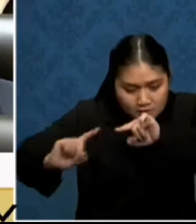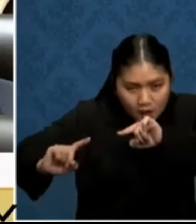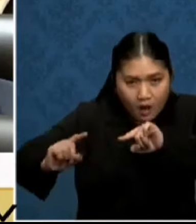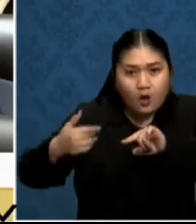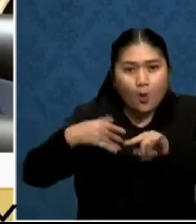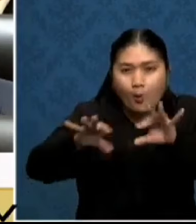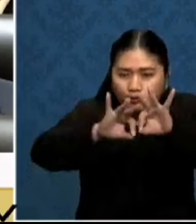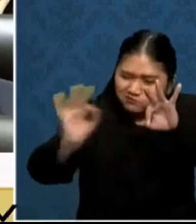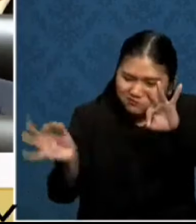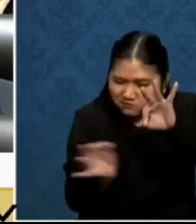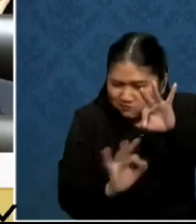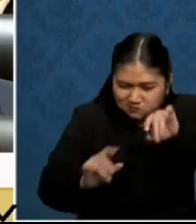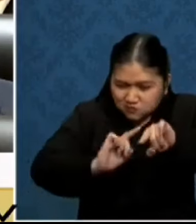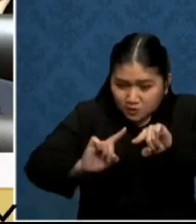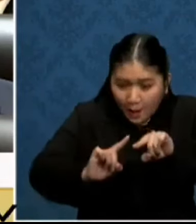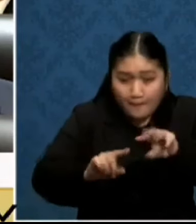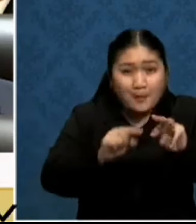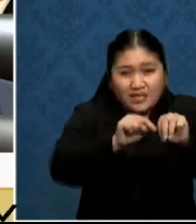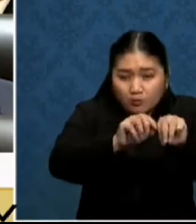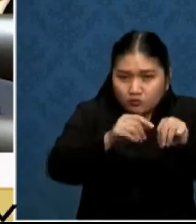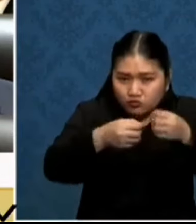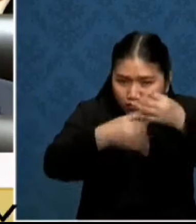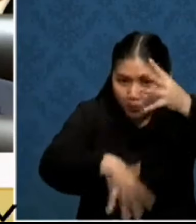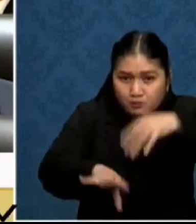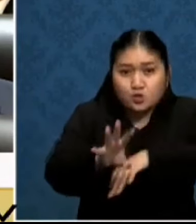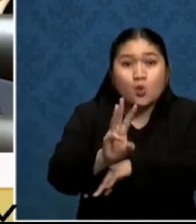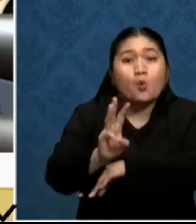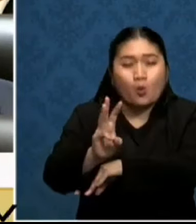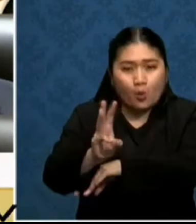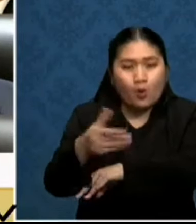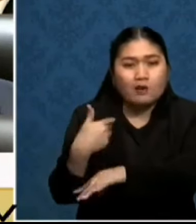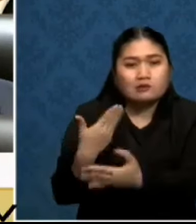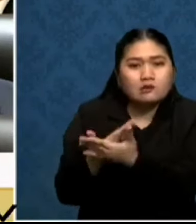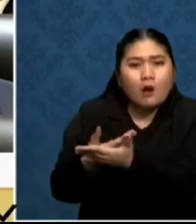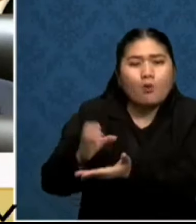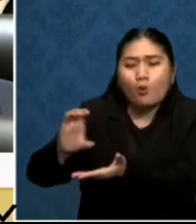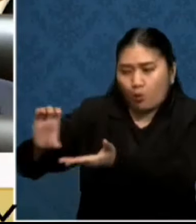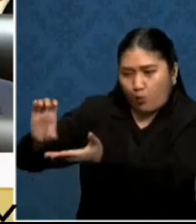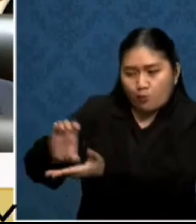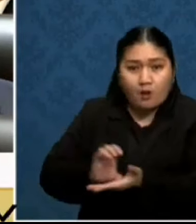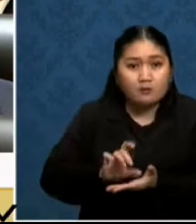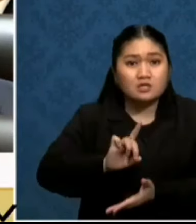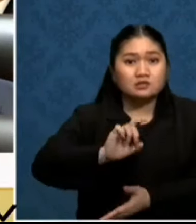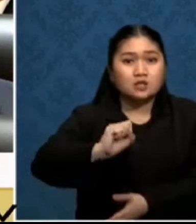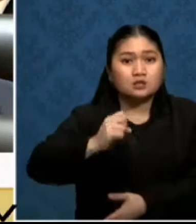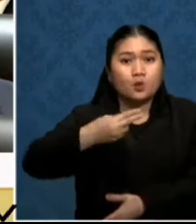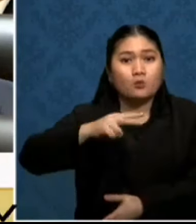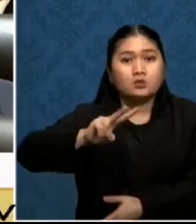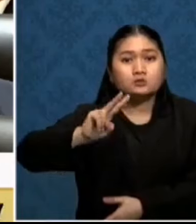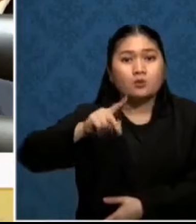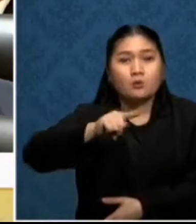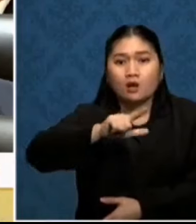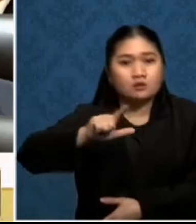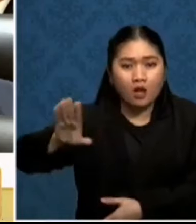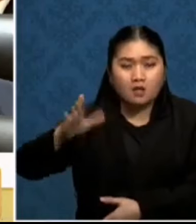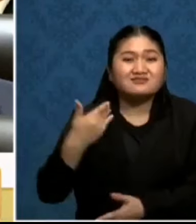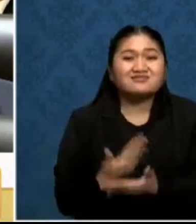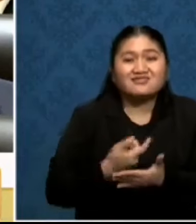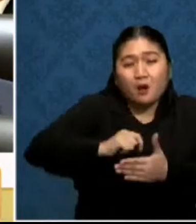ก็เนื้อหาแค่ 6มาตราขอเงินมา12,000ล้านประกอบด้วย